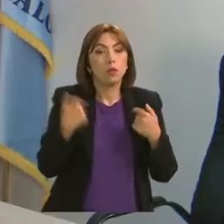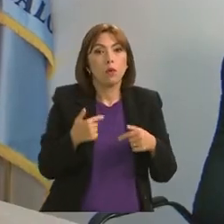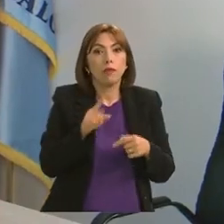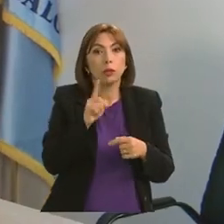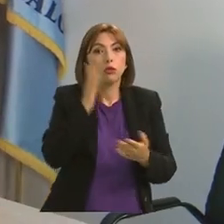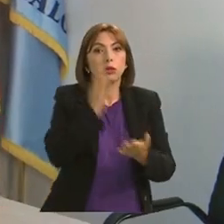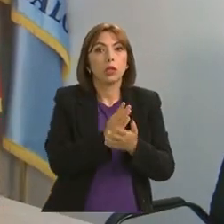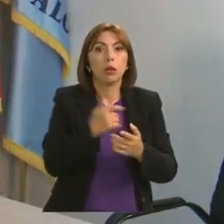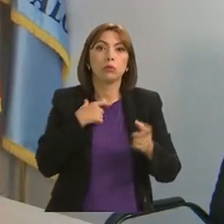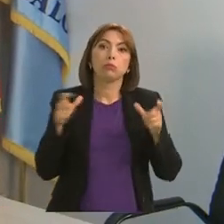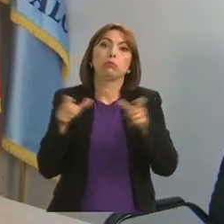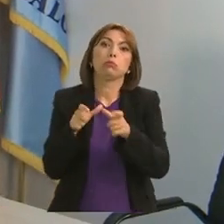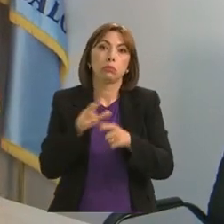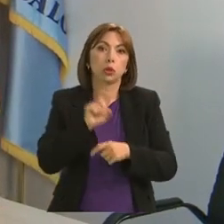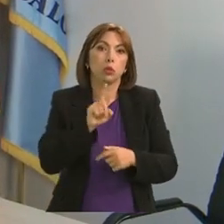să îngrădim